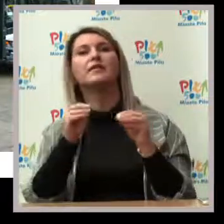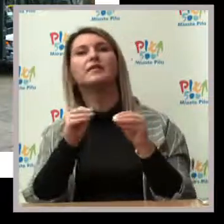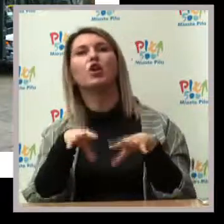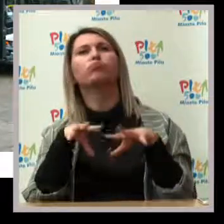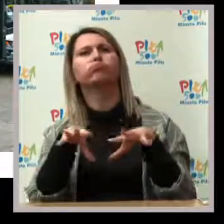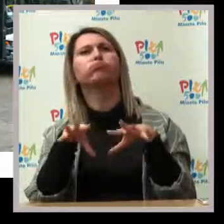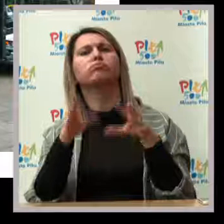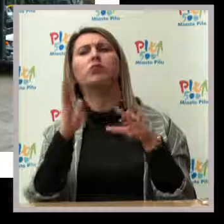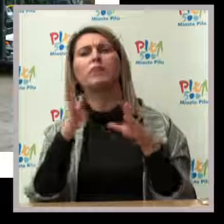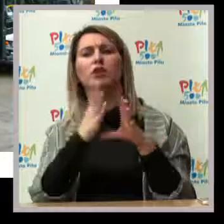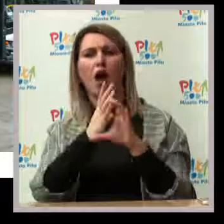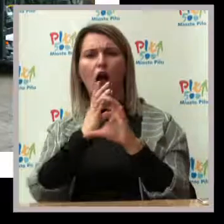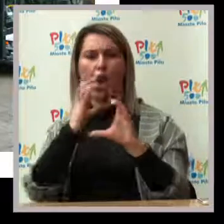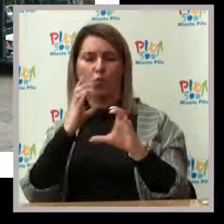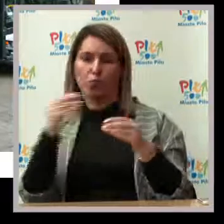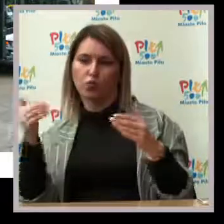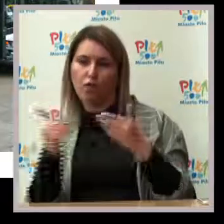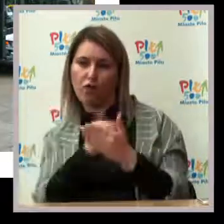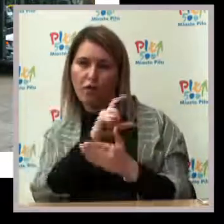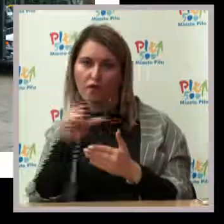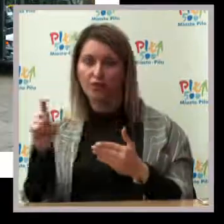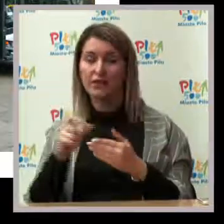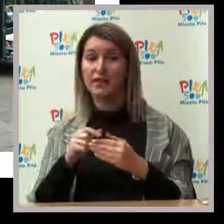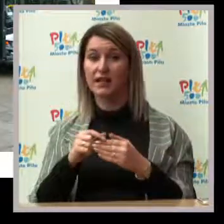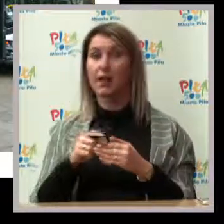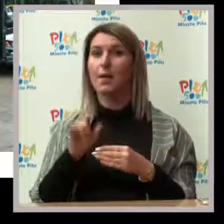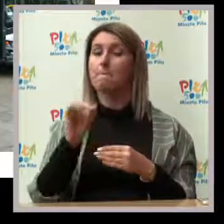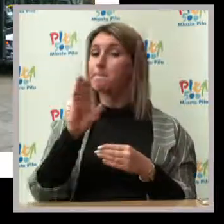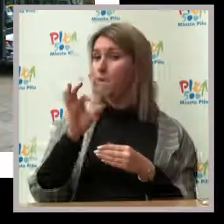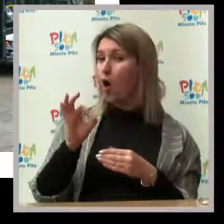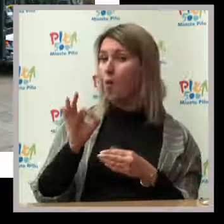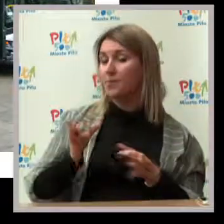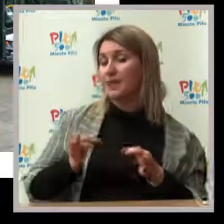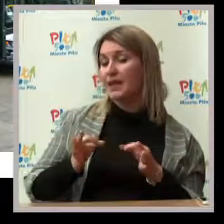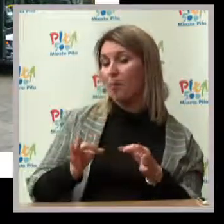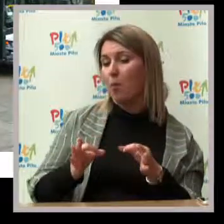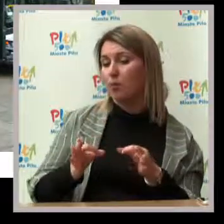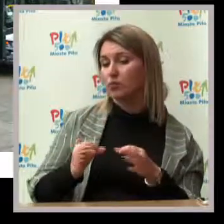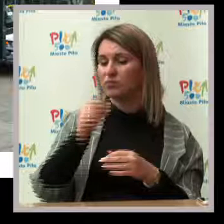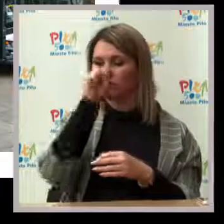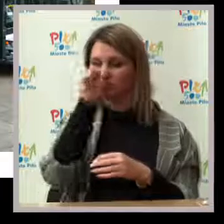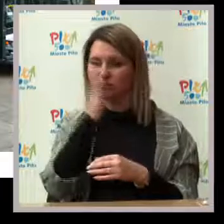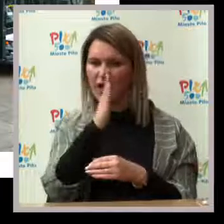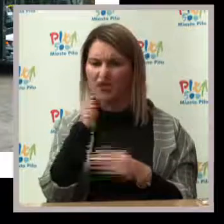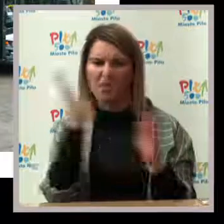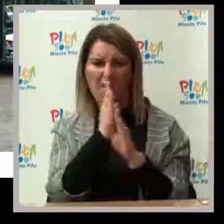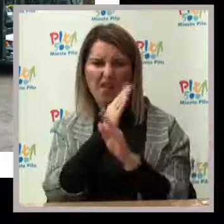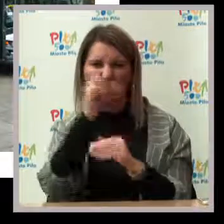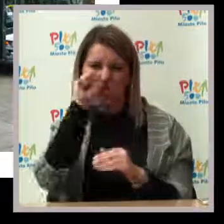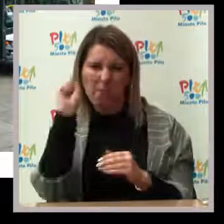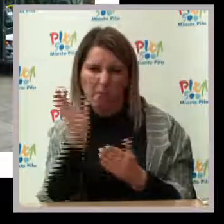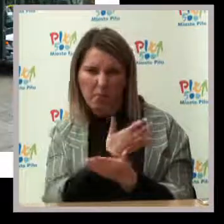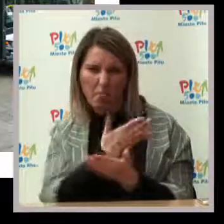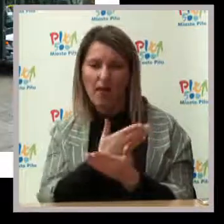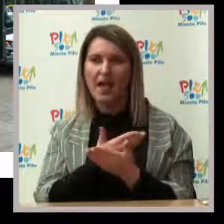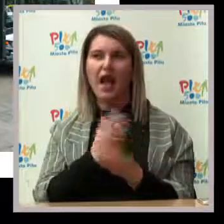tego, żebyśmy to środowisko mieli jak najczystsze. Nasze zakupy dzisiaj autobusów w dużej mierze